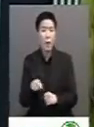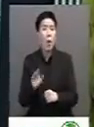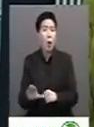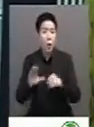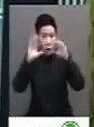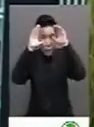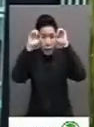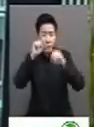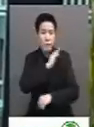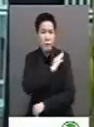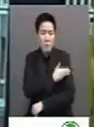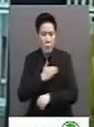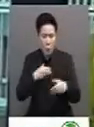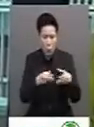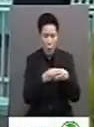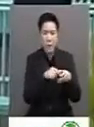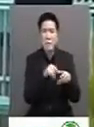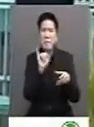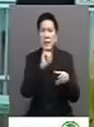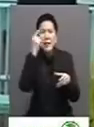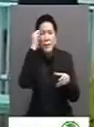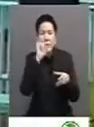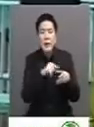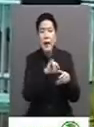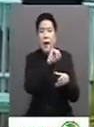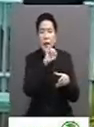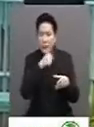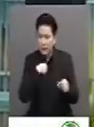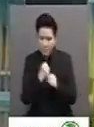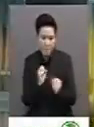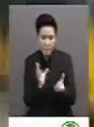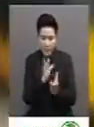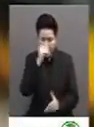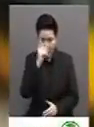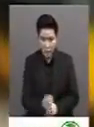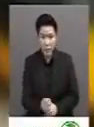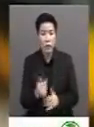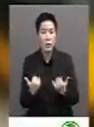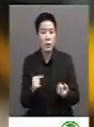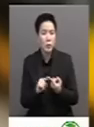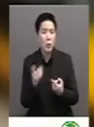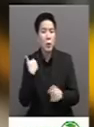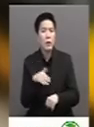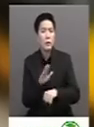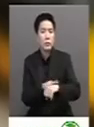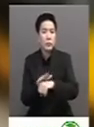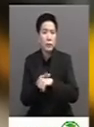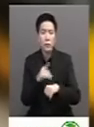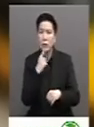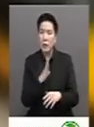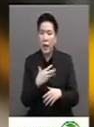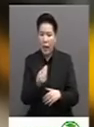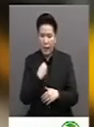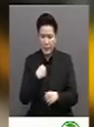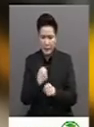การจัดการกับการก่อการร้ายอย่างเด็ดขาดตามที่ได้หาเสียงอย่างปีก่อนนั้นเกิดขึ้นอย่างแน่นอนเพราะว่าเคยเตือนไว้แล้วว่าอย่าบีบให้